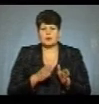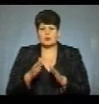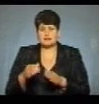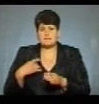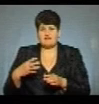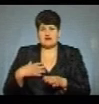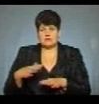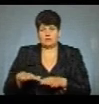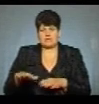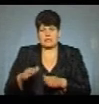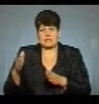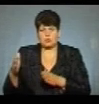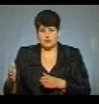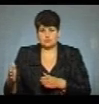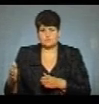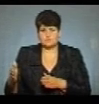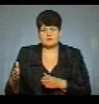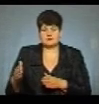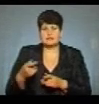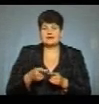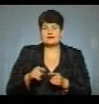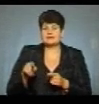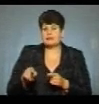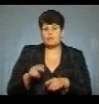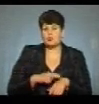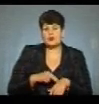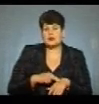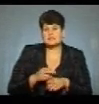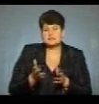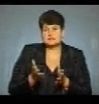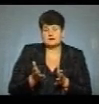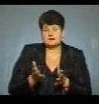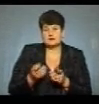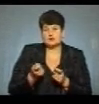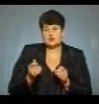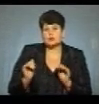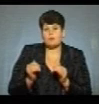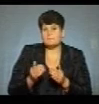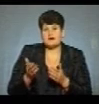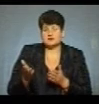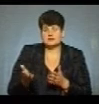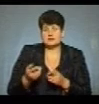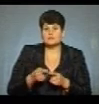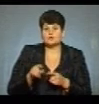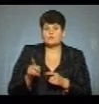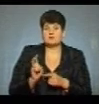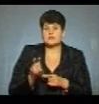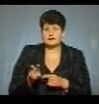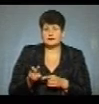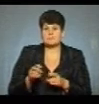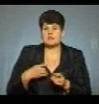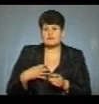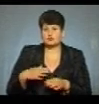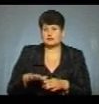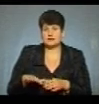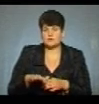територію, де компетенція поліції, скажімо так, трошки обмежена, тому що для того, щоб зайти на приватну територію,